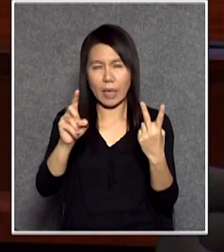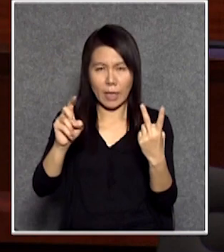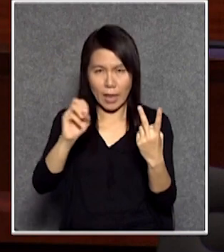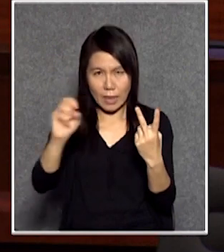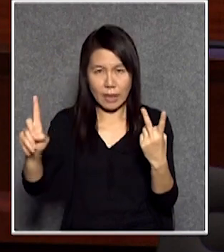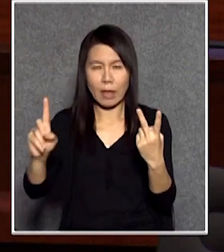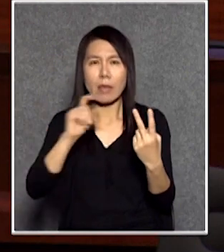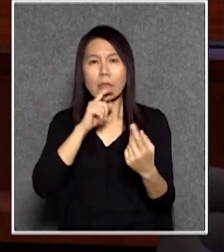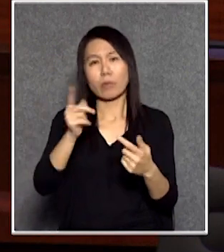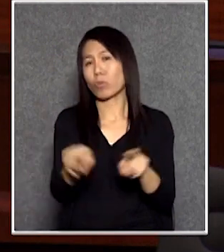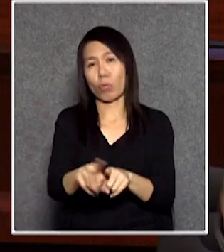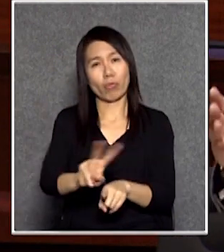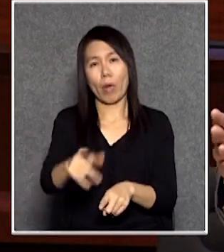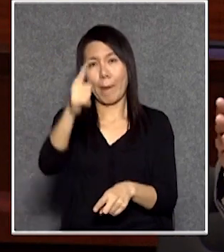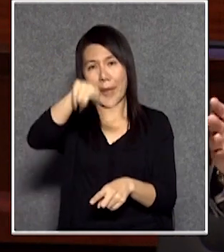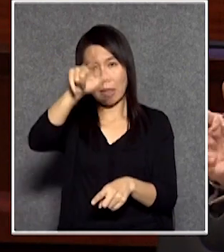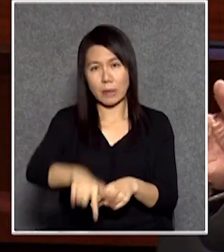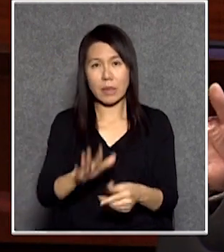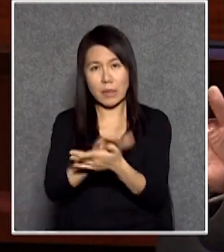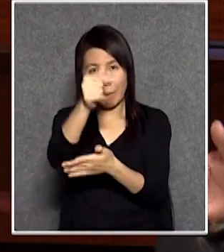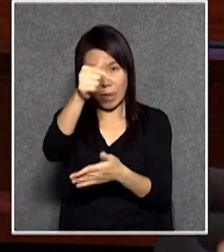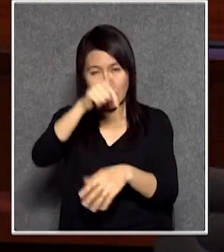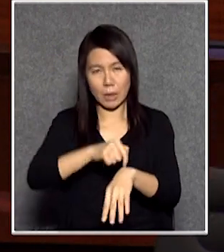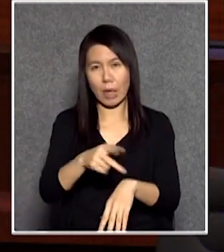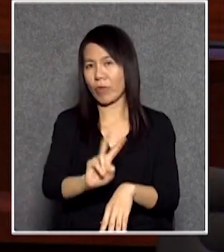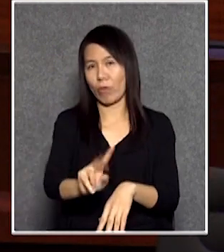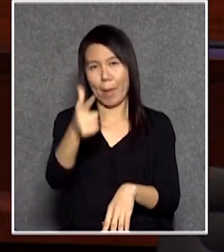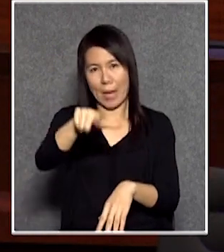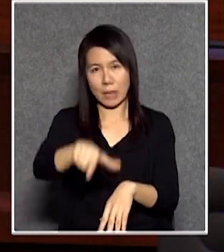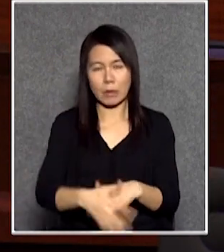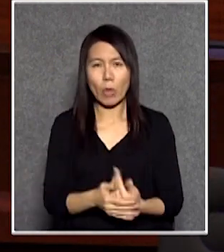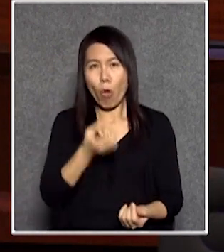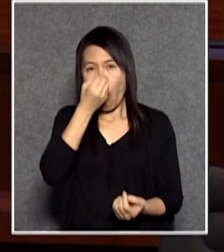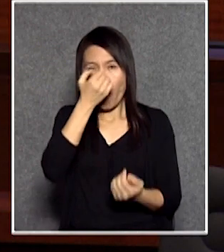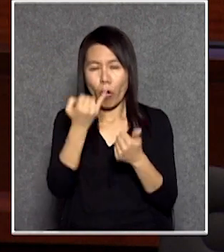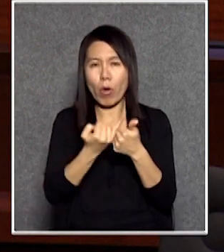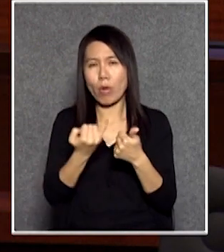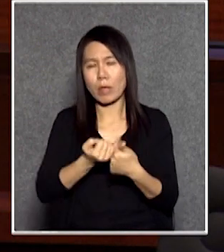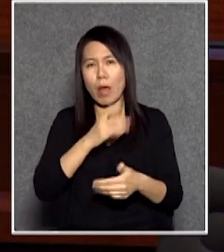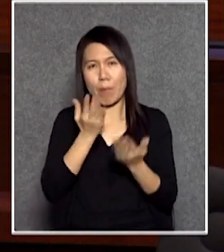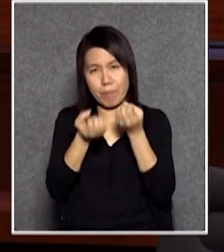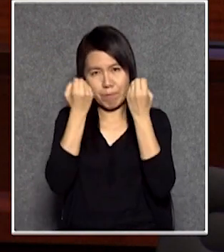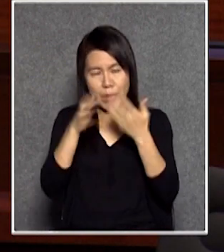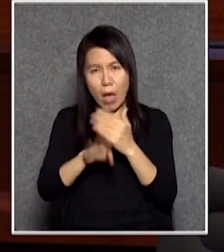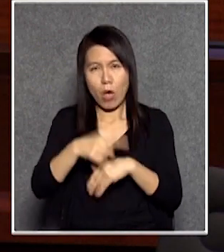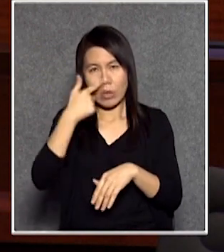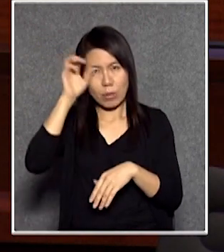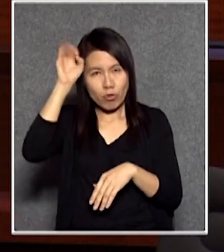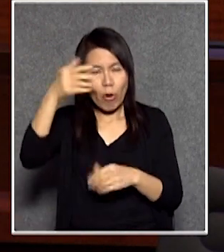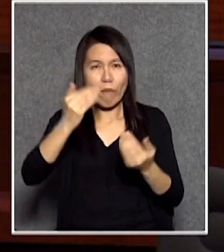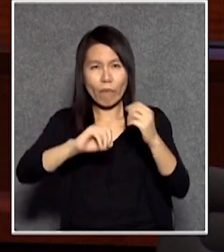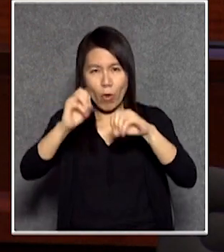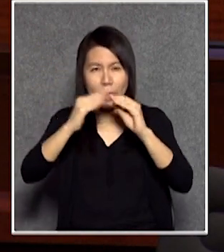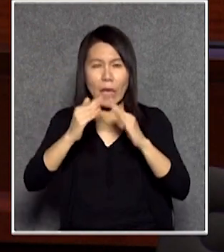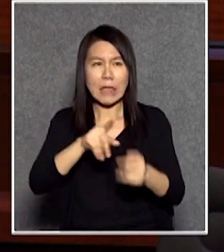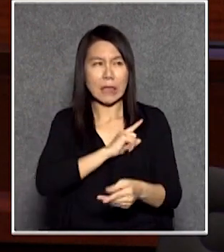是8000元，十年了。香港的學子如果有志在創新科技行業自立門戶，首